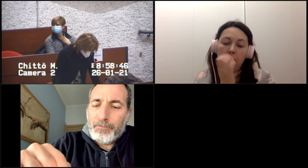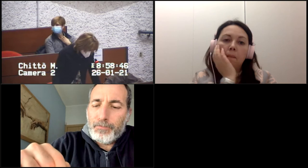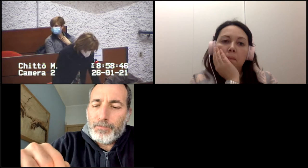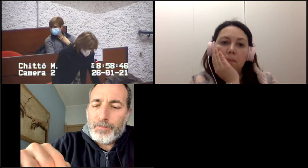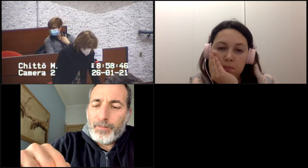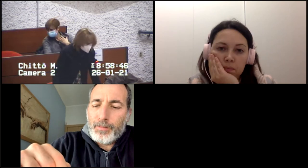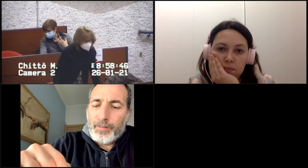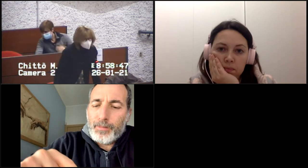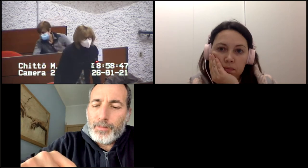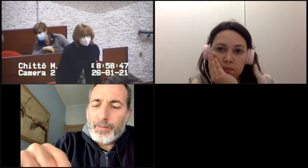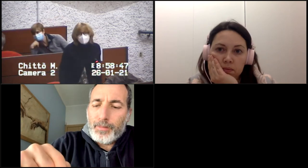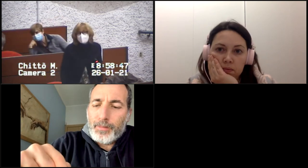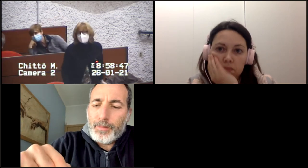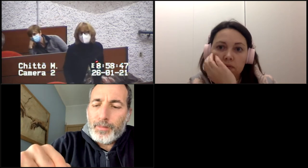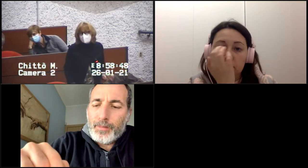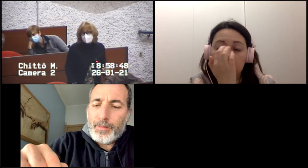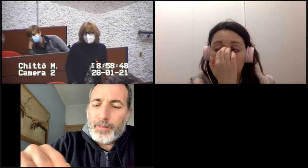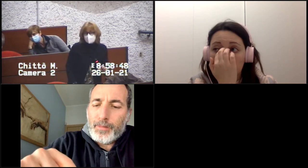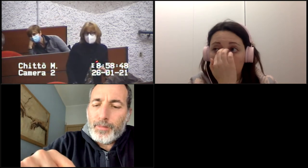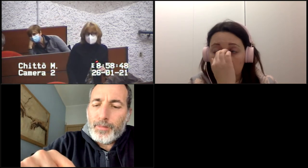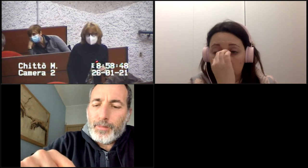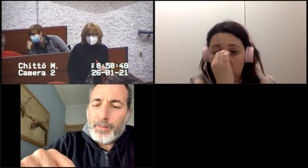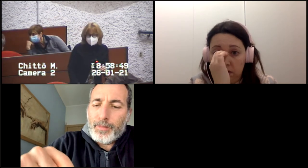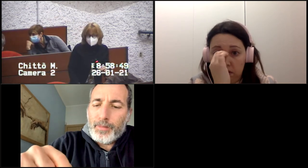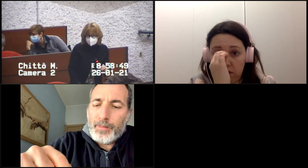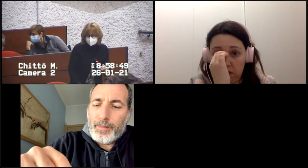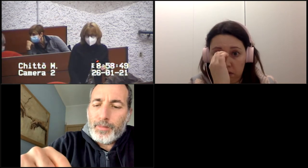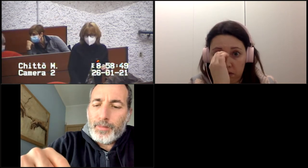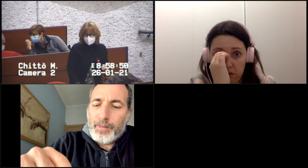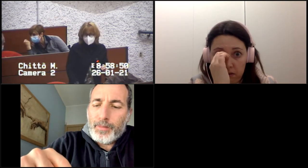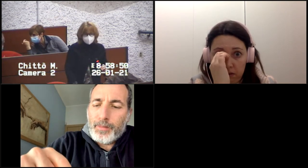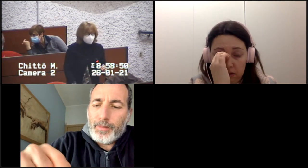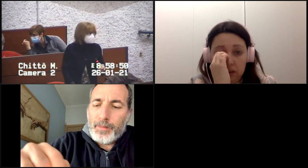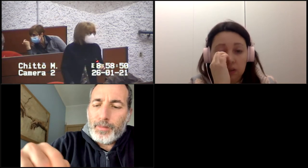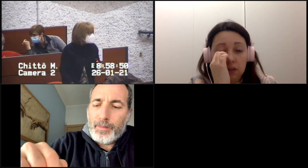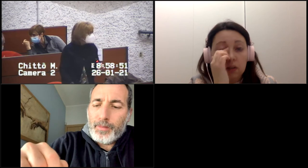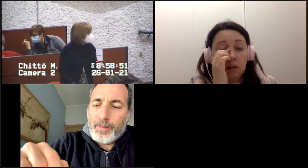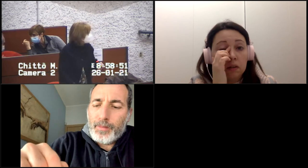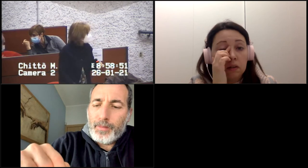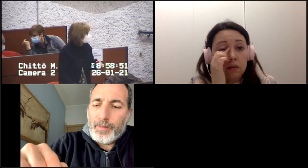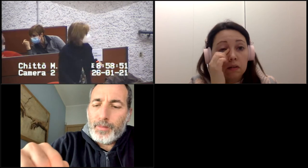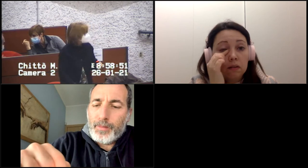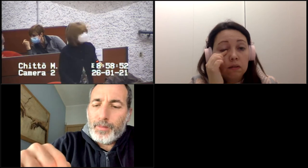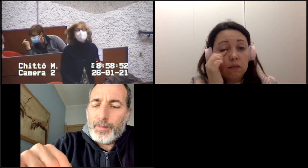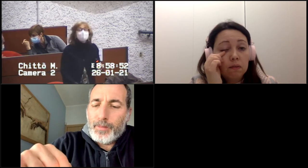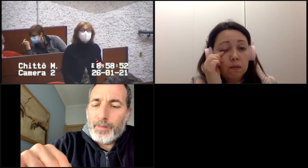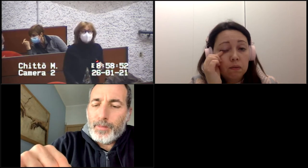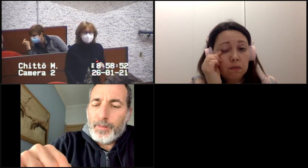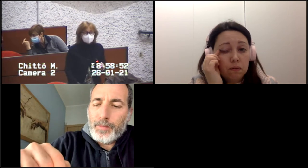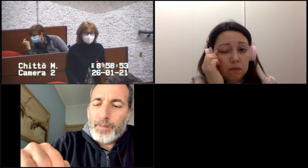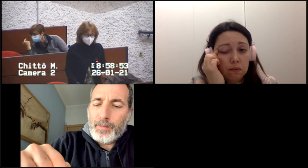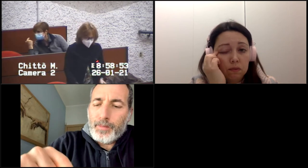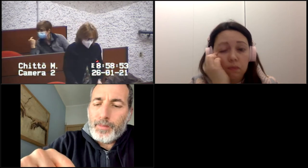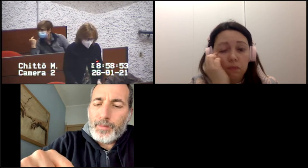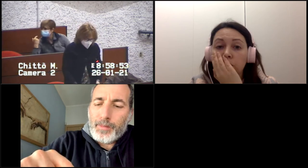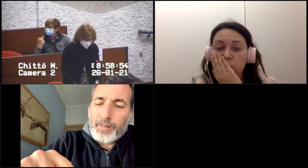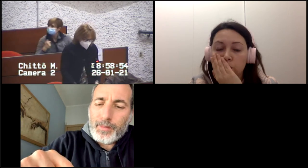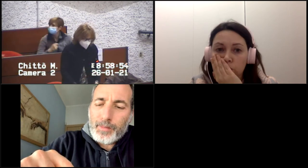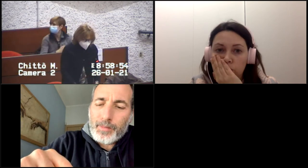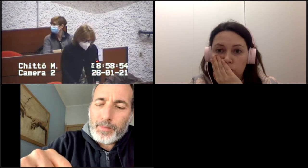20%. Noi siamo favorevoli sulla proposta che questa amministrazione comunale porta in consiglio questa sera.